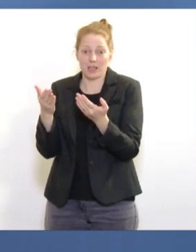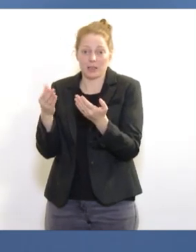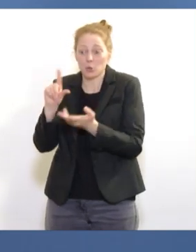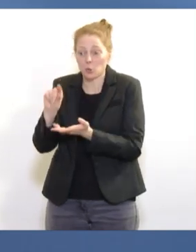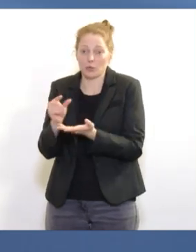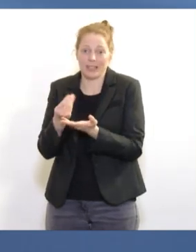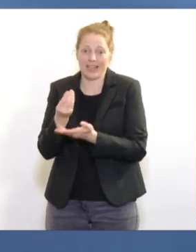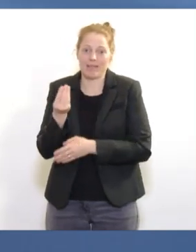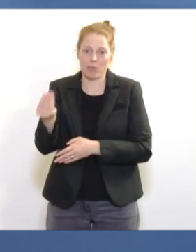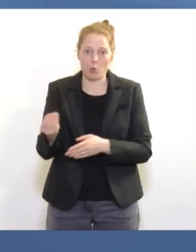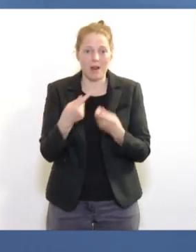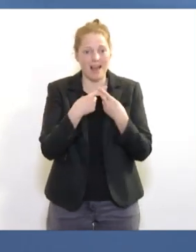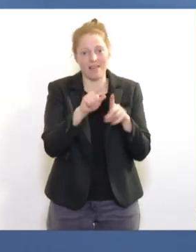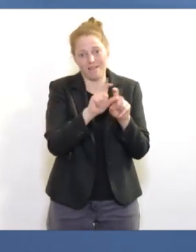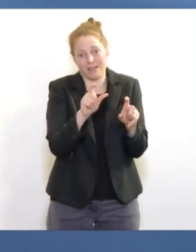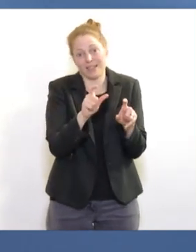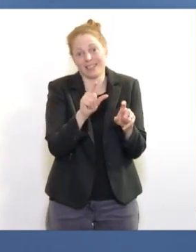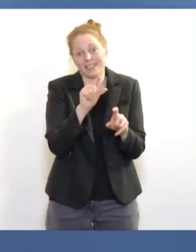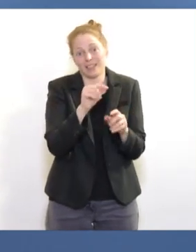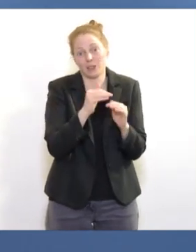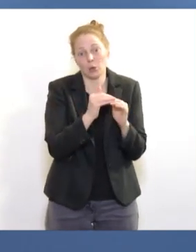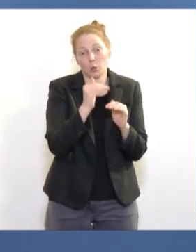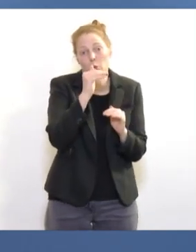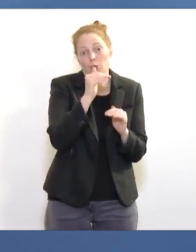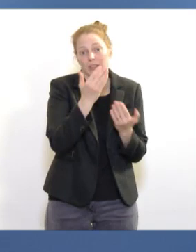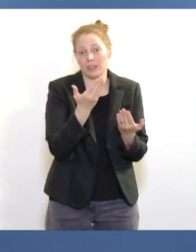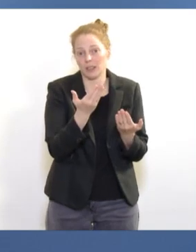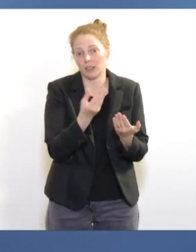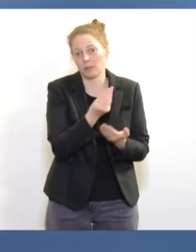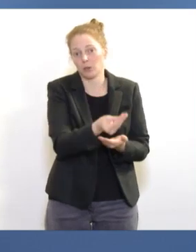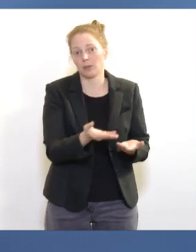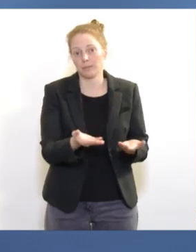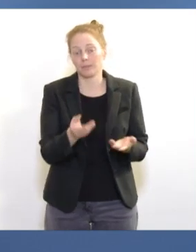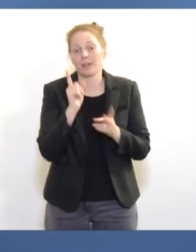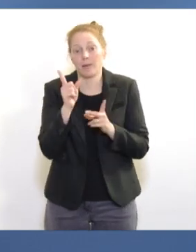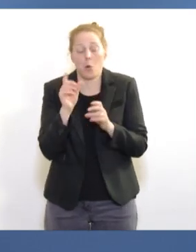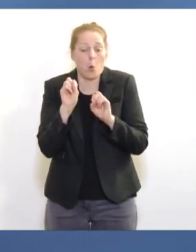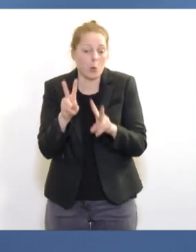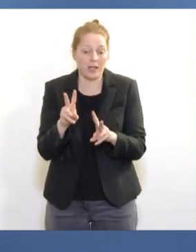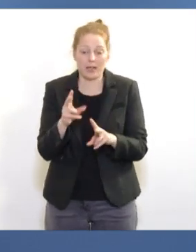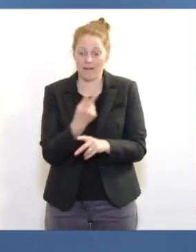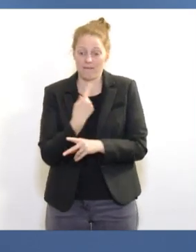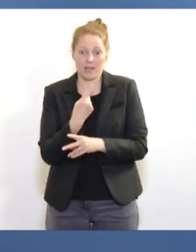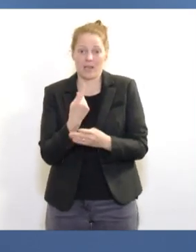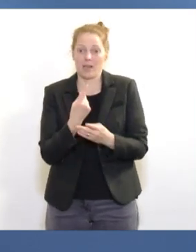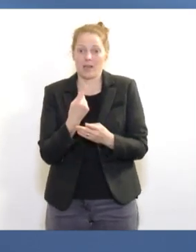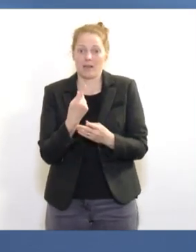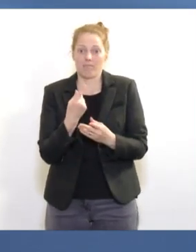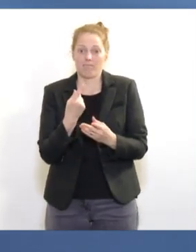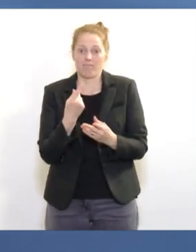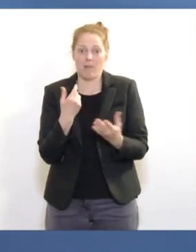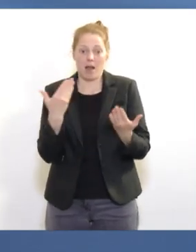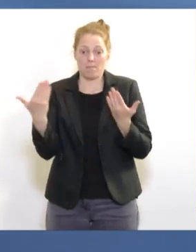Betriebe, die zu viel kriegen. Ich assume. Wir hatten hier den Schwach.